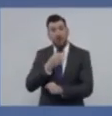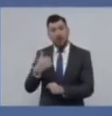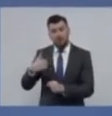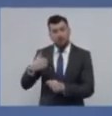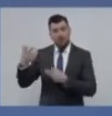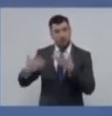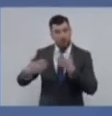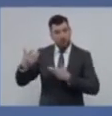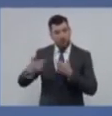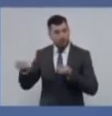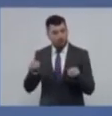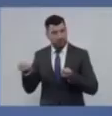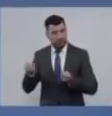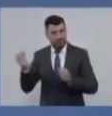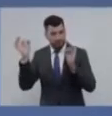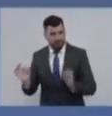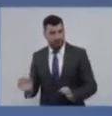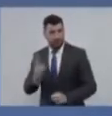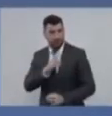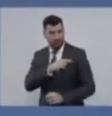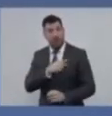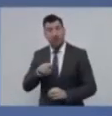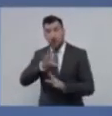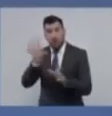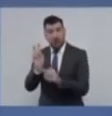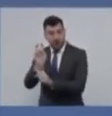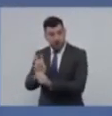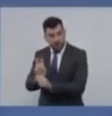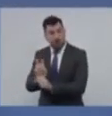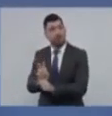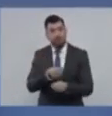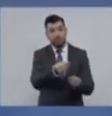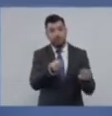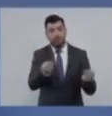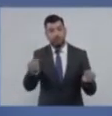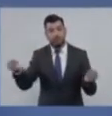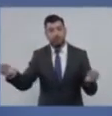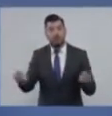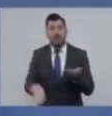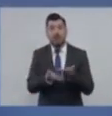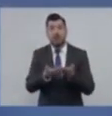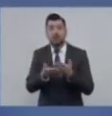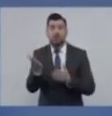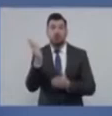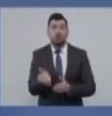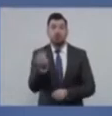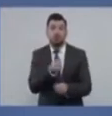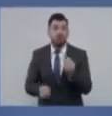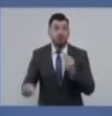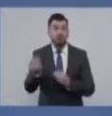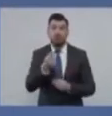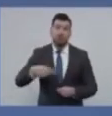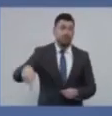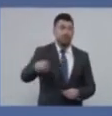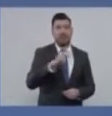προϋπολογισμού προκειμένου να συνεχίσουμε να βοηθάμε όσο περισσότερο μπορούμε την κοινωνία χτίζουμε